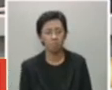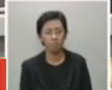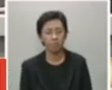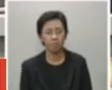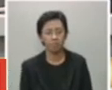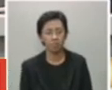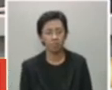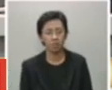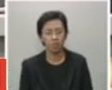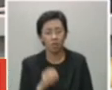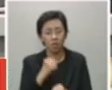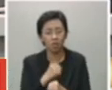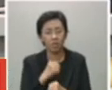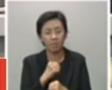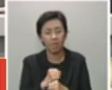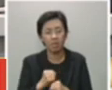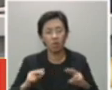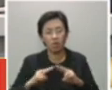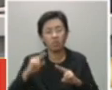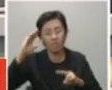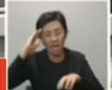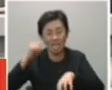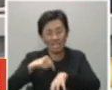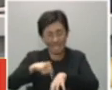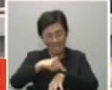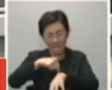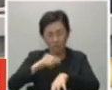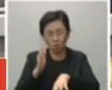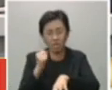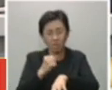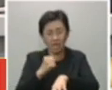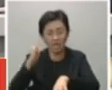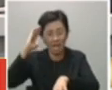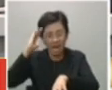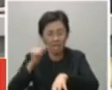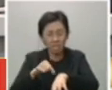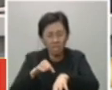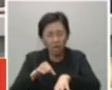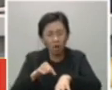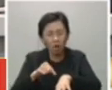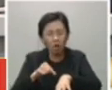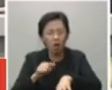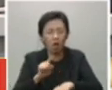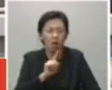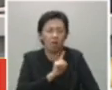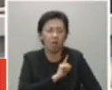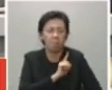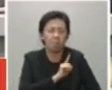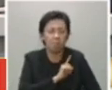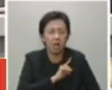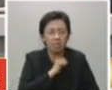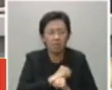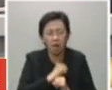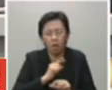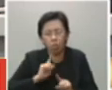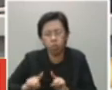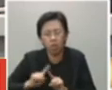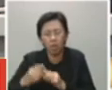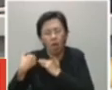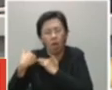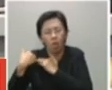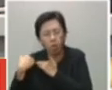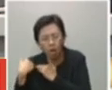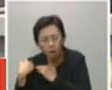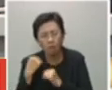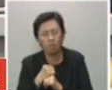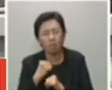บุคลากรในกระทรวงกลาโหมของท่านนะครับต้องไปแบกรับภาระหน้าที่ต่างๆมากมายที่ไม่ใช่หน้าที่